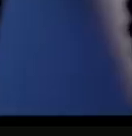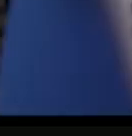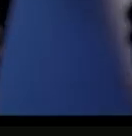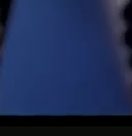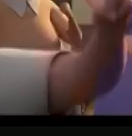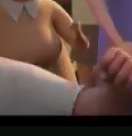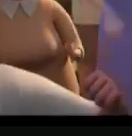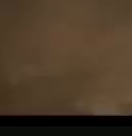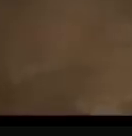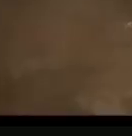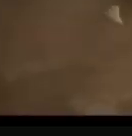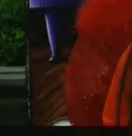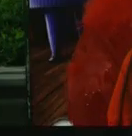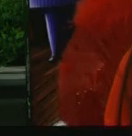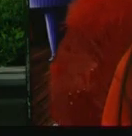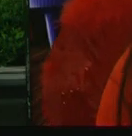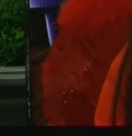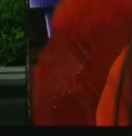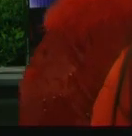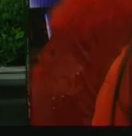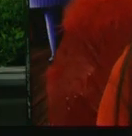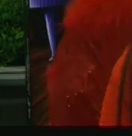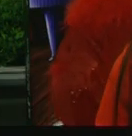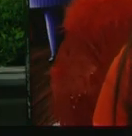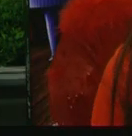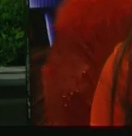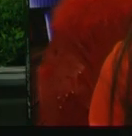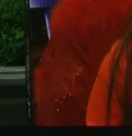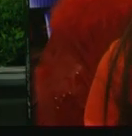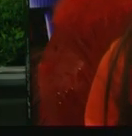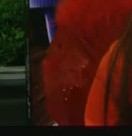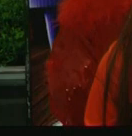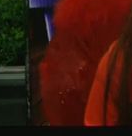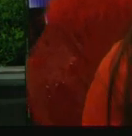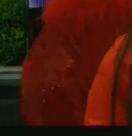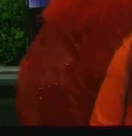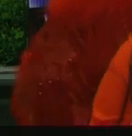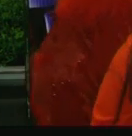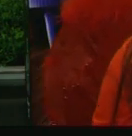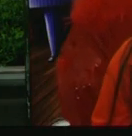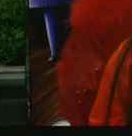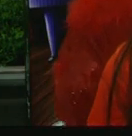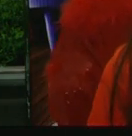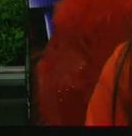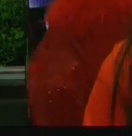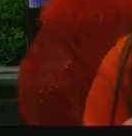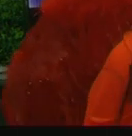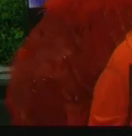гости. Мультфильм 12+, возрастное ограничение. Я думаю, что он будет интересен как детям, так и